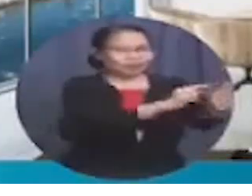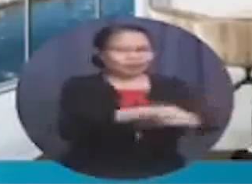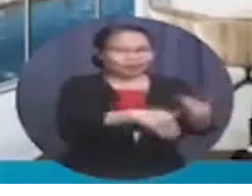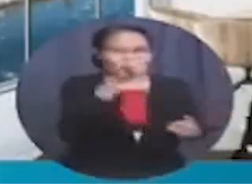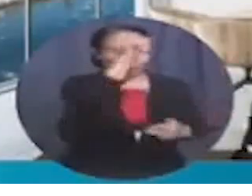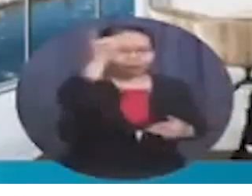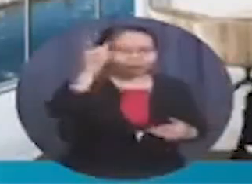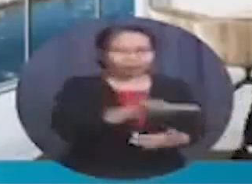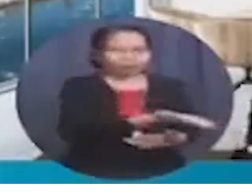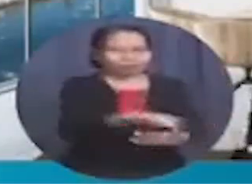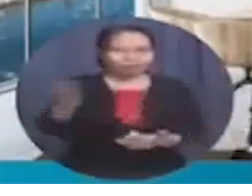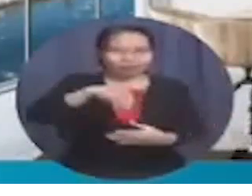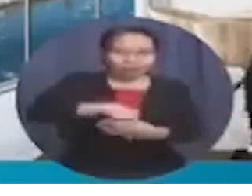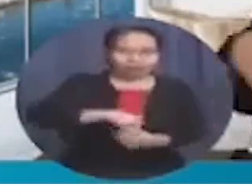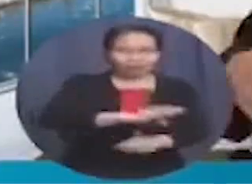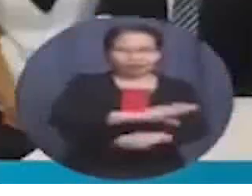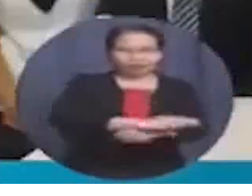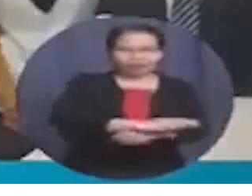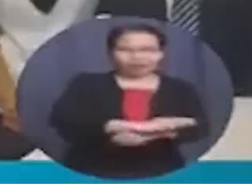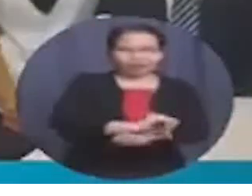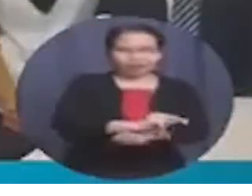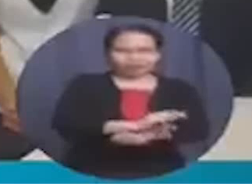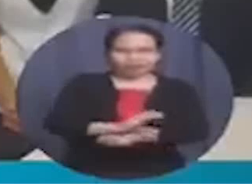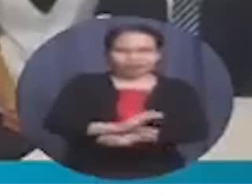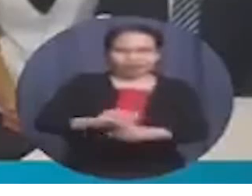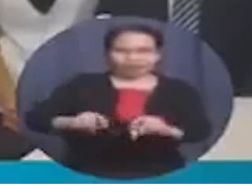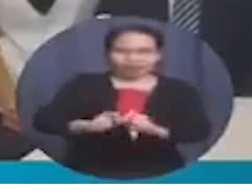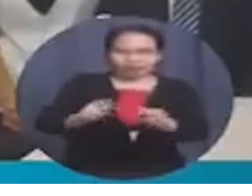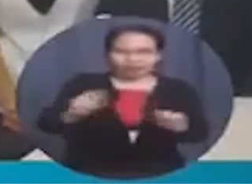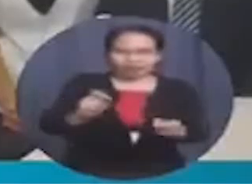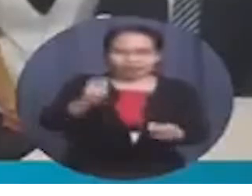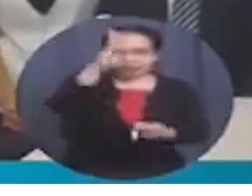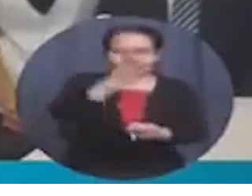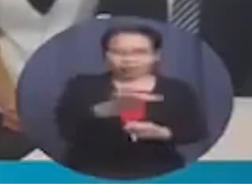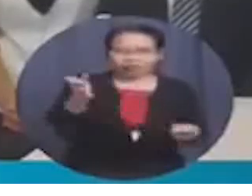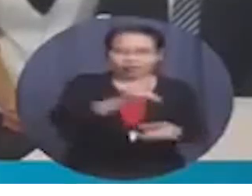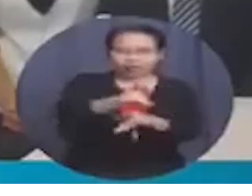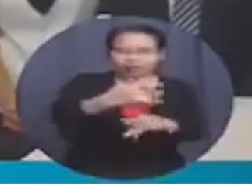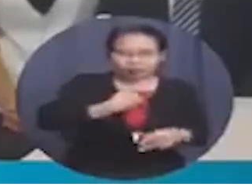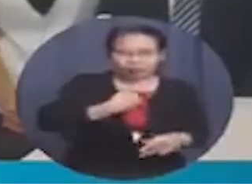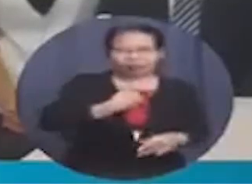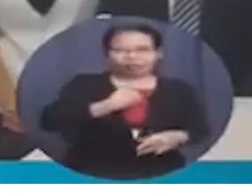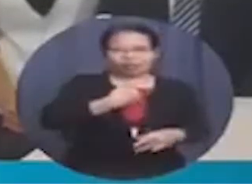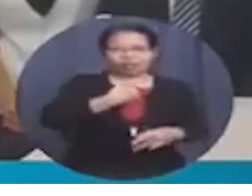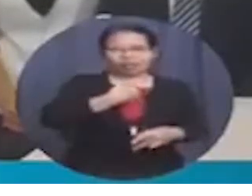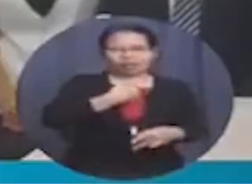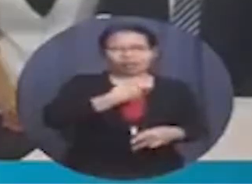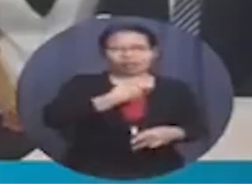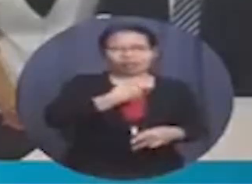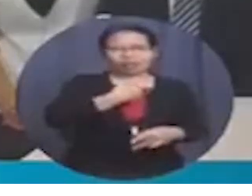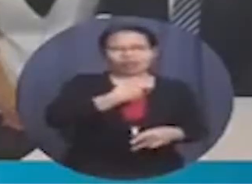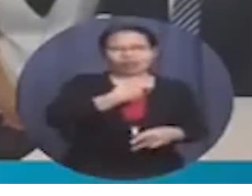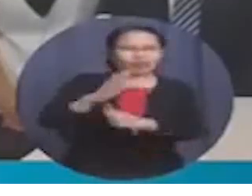ng katarantaduhan ninyo sa loob. Yan ang ganti ng Diyos sa inyo, sa paninira nyo sa akin. Hmm.